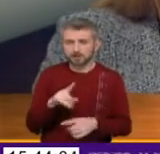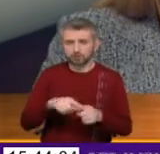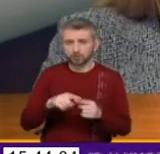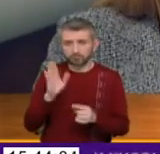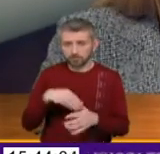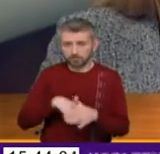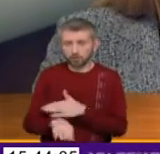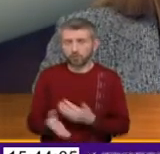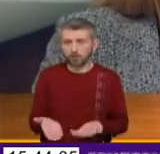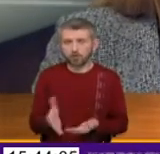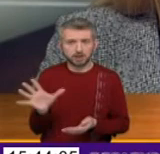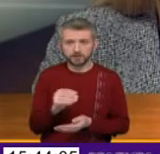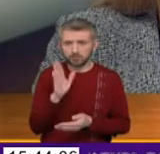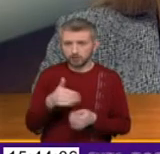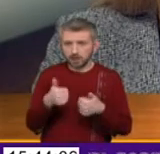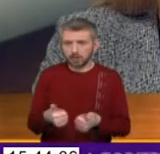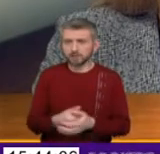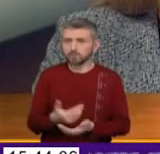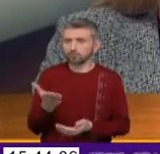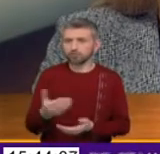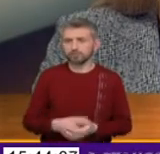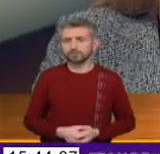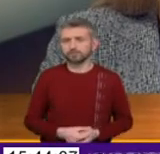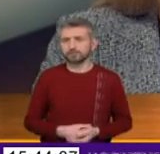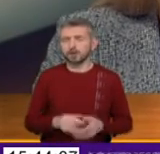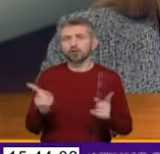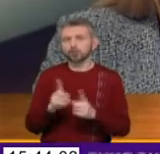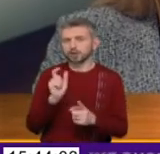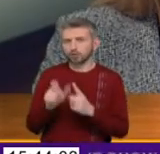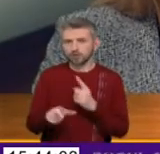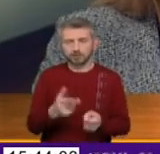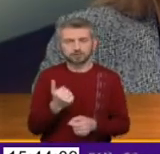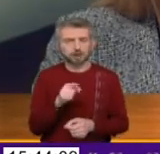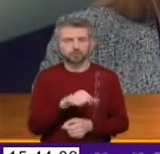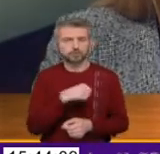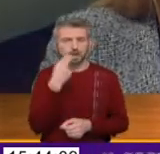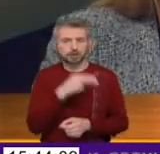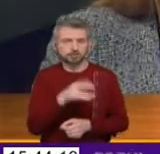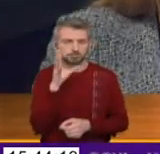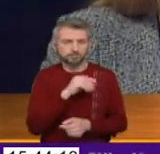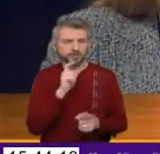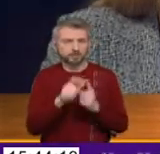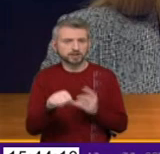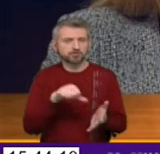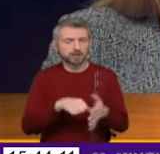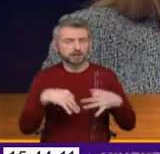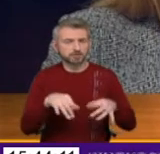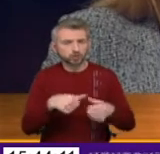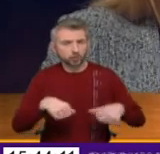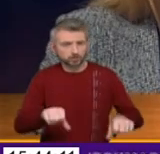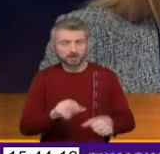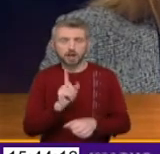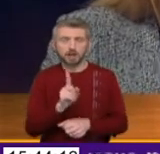метро. Все буде гаразд. Прошу, пані Наталі, коротенький коментар. Так, тут найкраще відповів якийсь там член транспортної комісії,